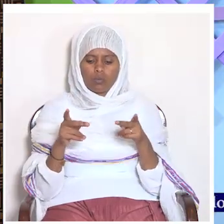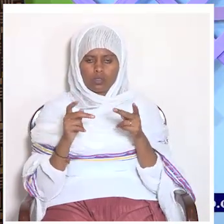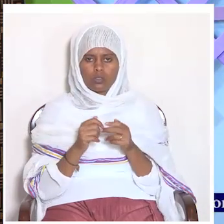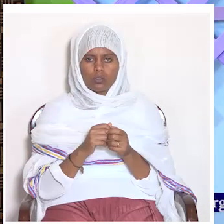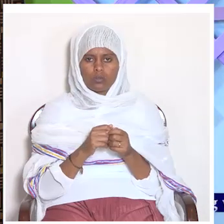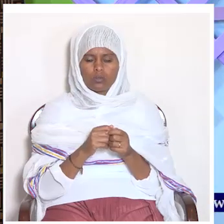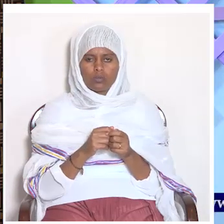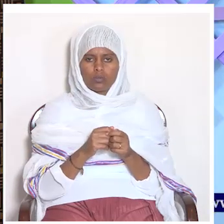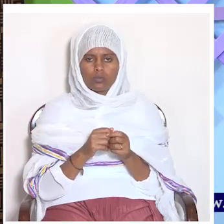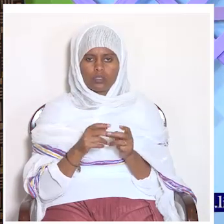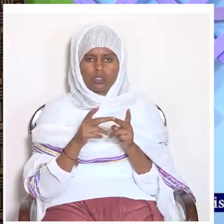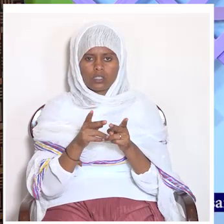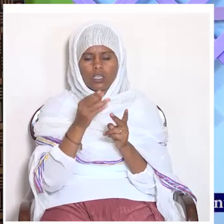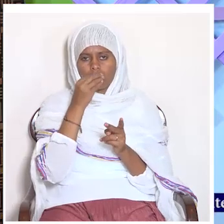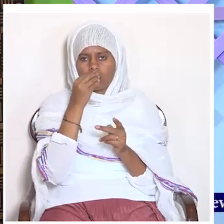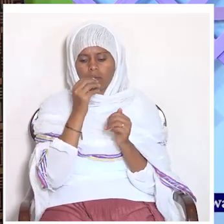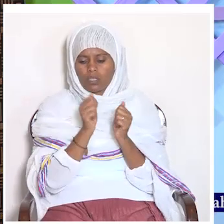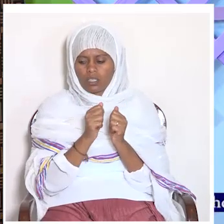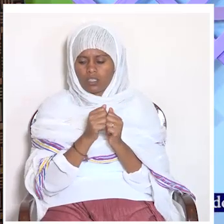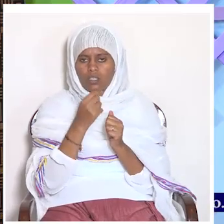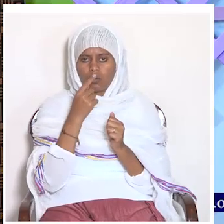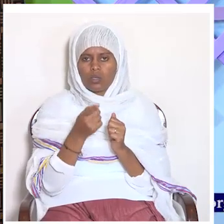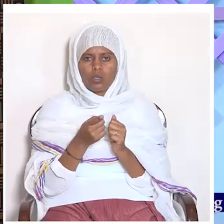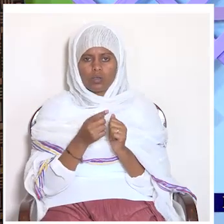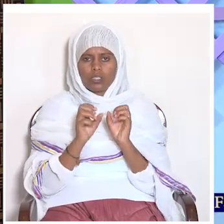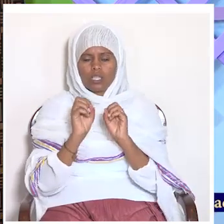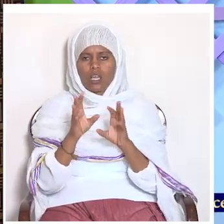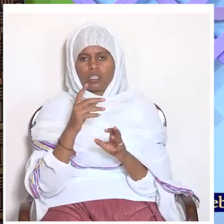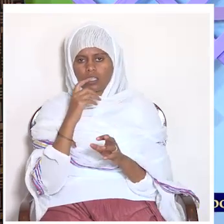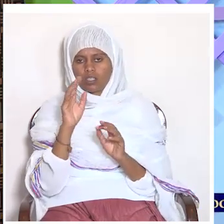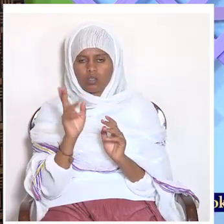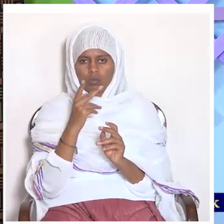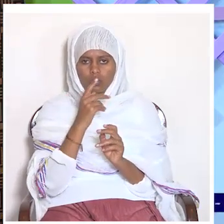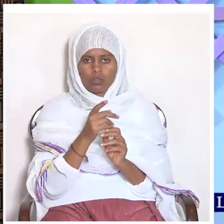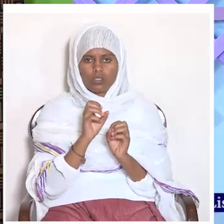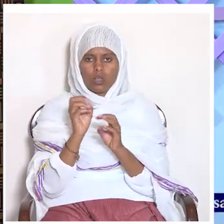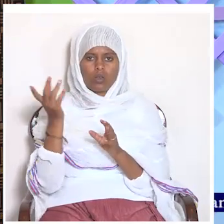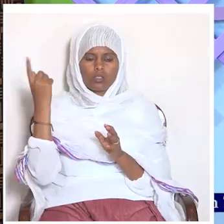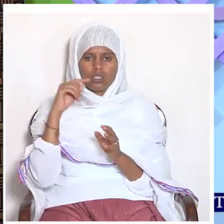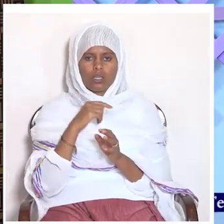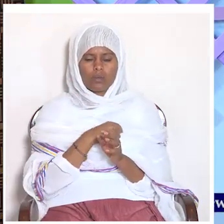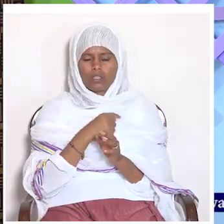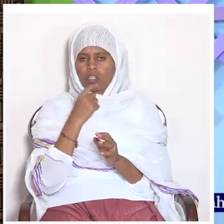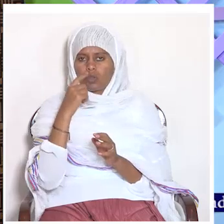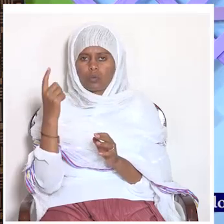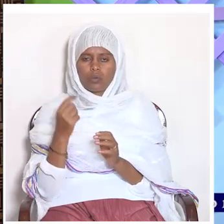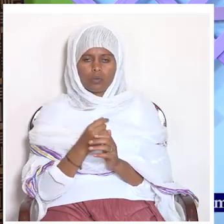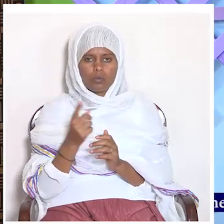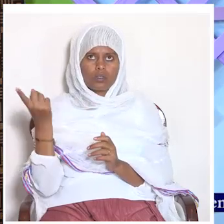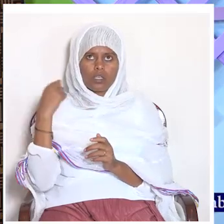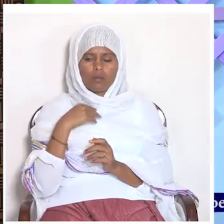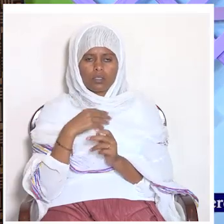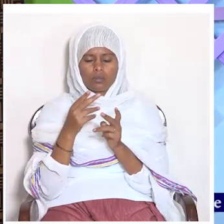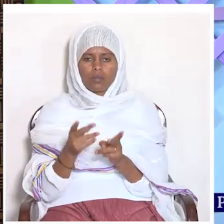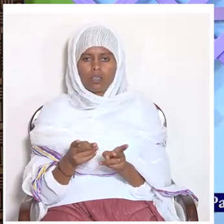نبوتهم يمرسهم عندنا نما جونا نجر ك أنت برواد ما نزل آخر نخ نجريلو نزل آخر أجزي أبيهر نجر